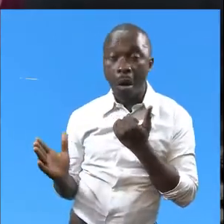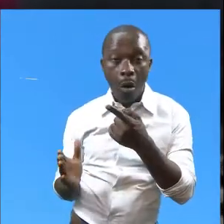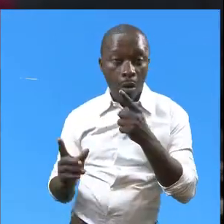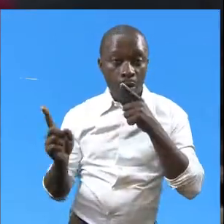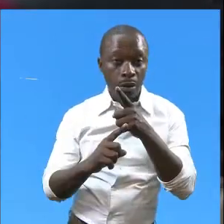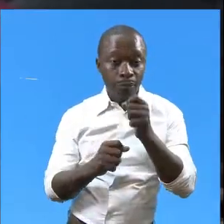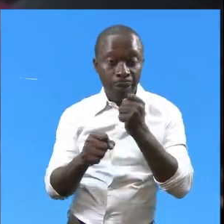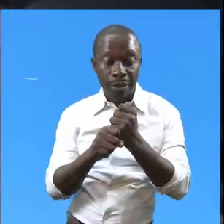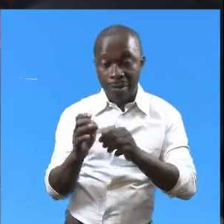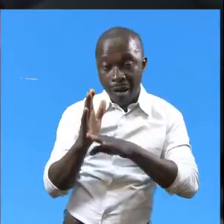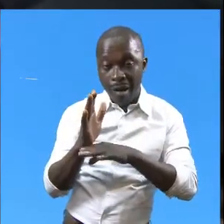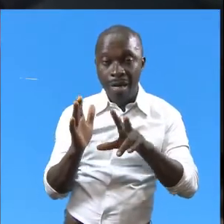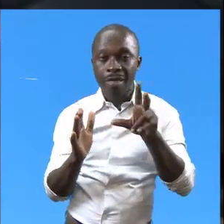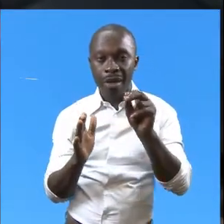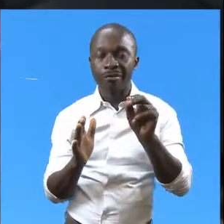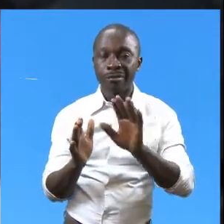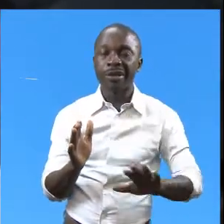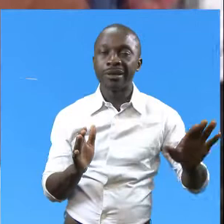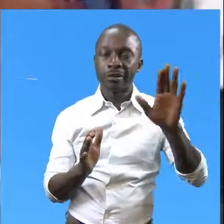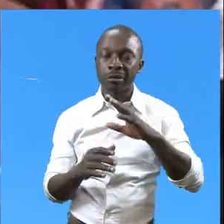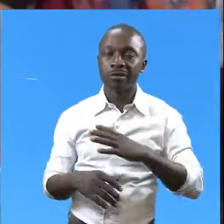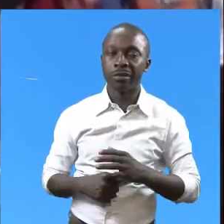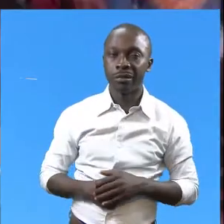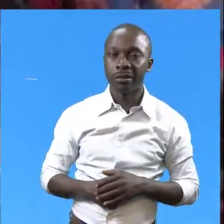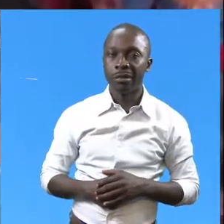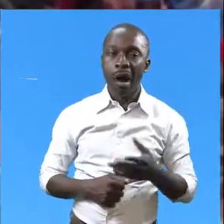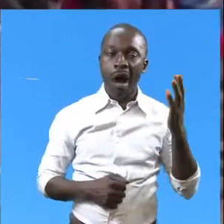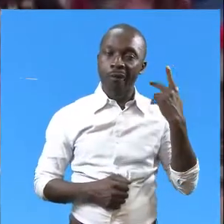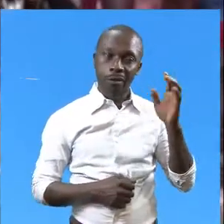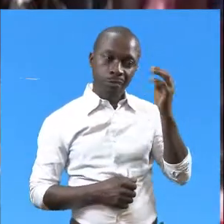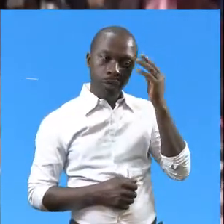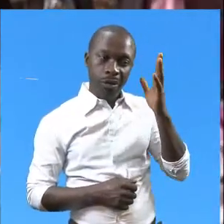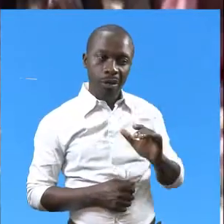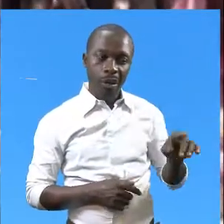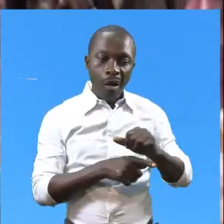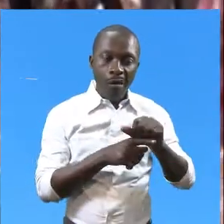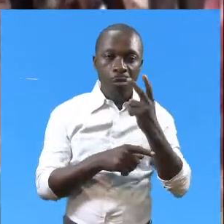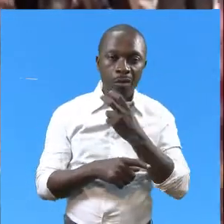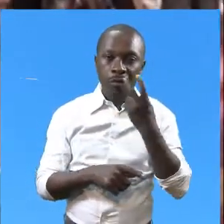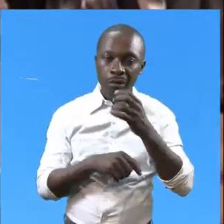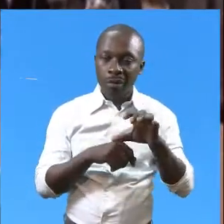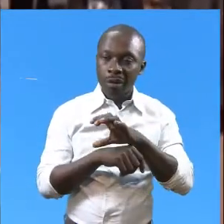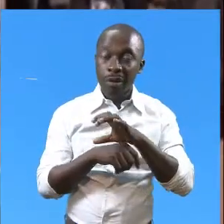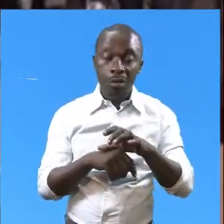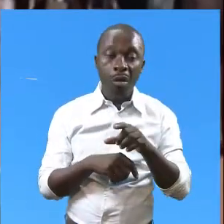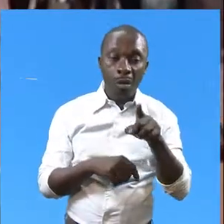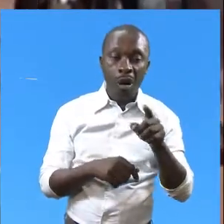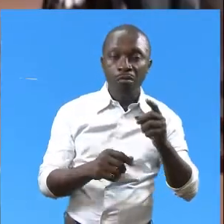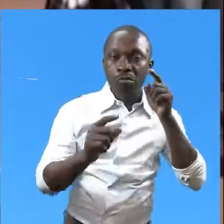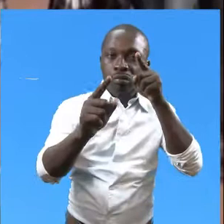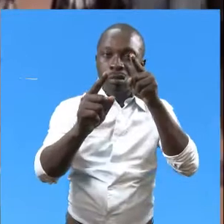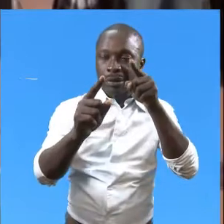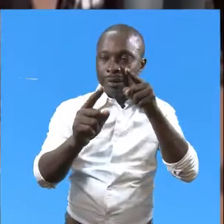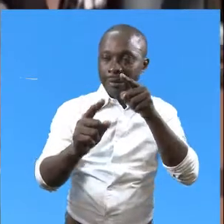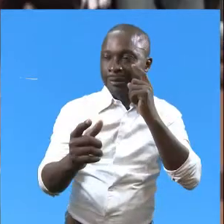moins de 35 ans. On est bien loin des estimations du ministère de l'Emploi et de la Formation professionnelle et du Bureau